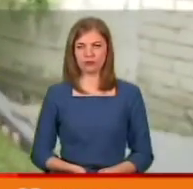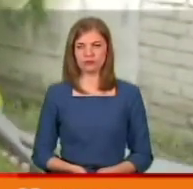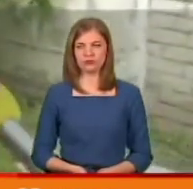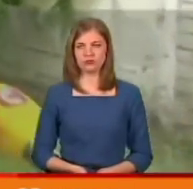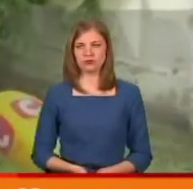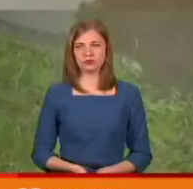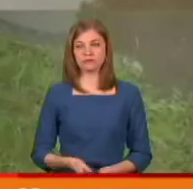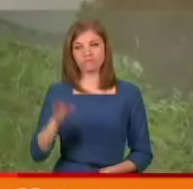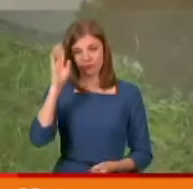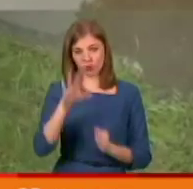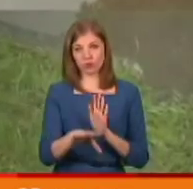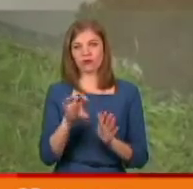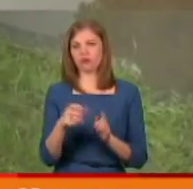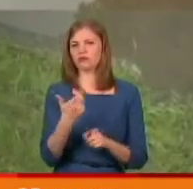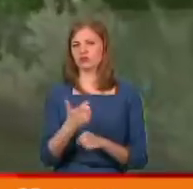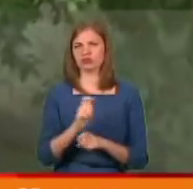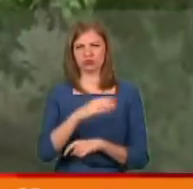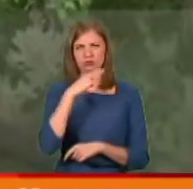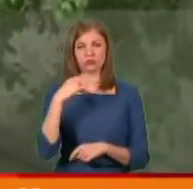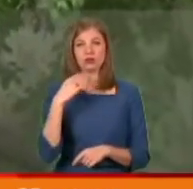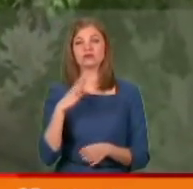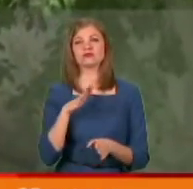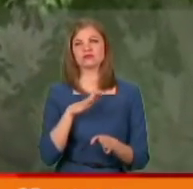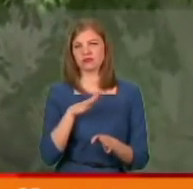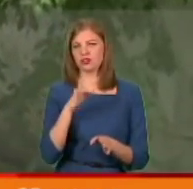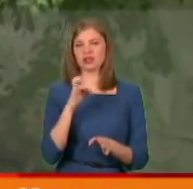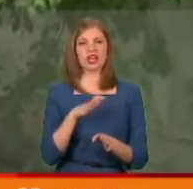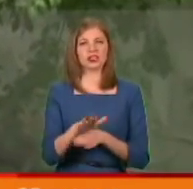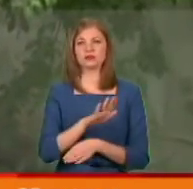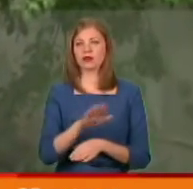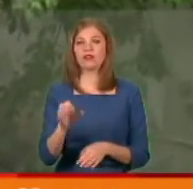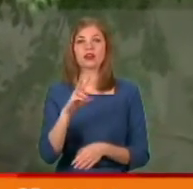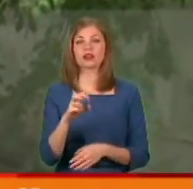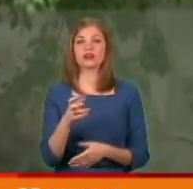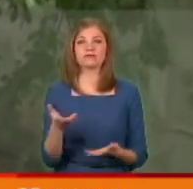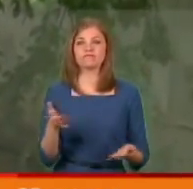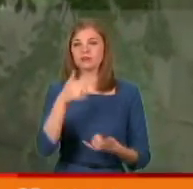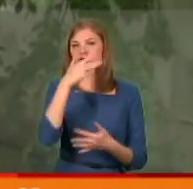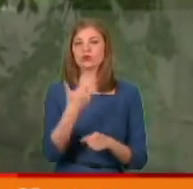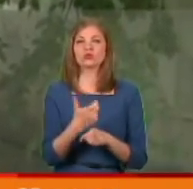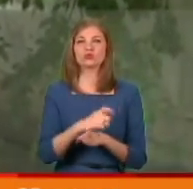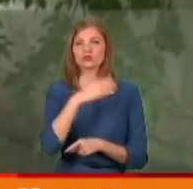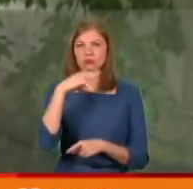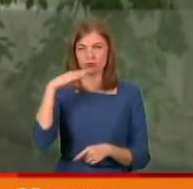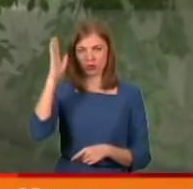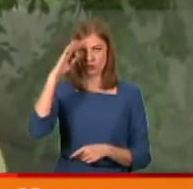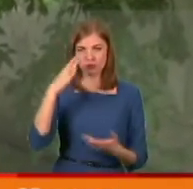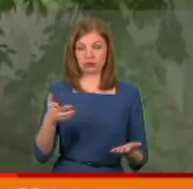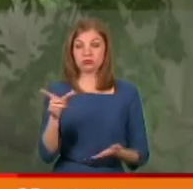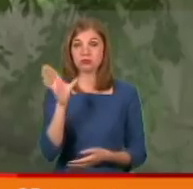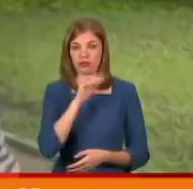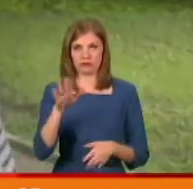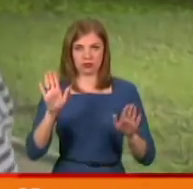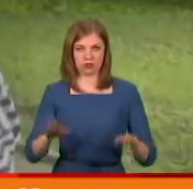Бачите, води викачує? Дуже багато. Вправляються каналізації, але не може, бо дуже багато води, та не